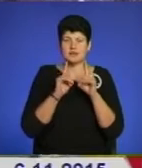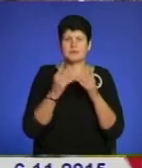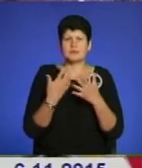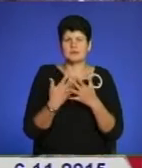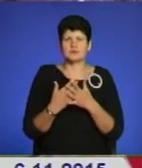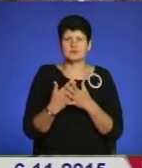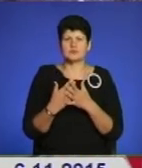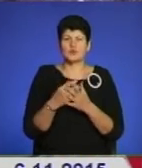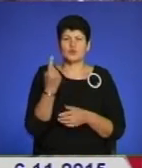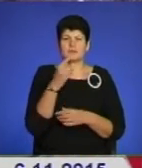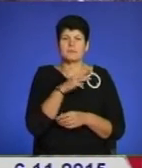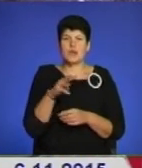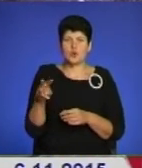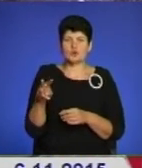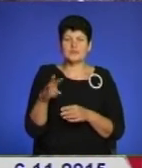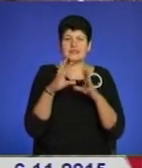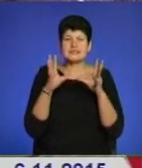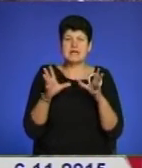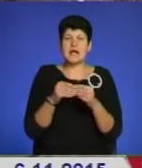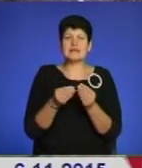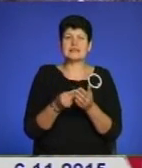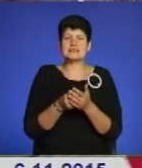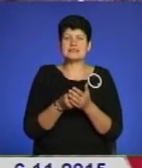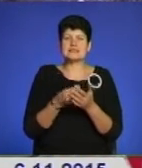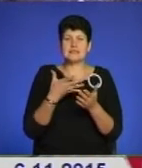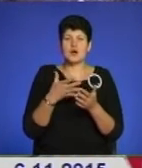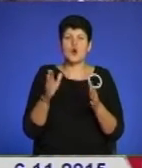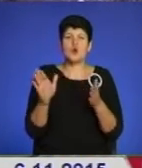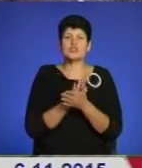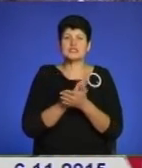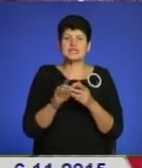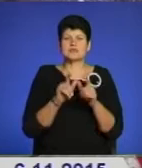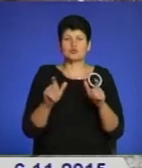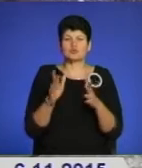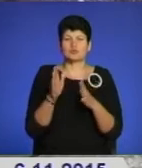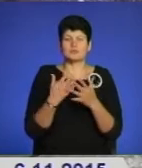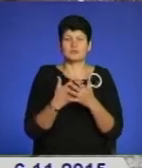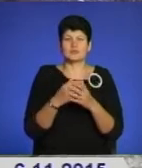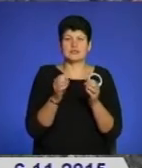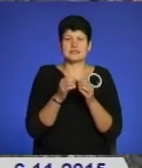я думаю, мільйон. Загальна ціна очисних споруд буде порядка 10